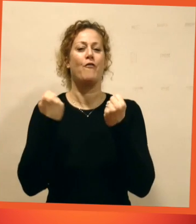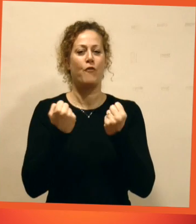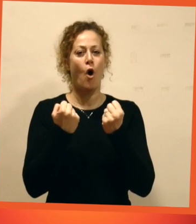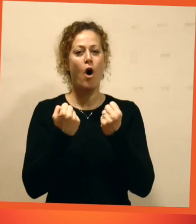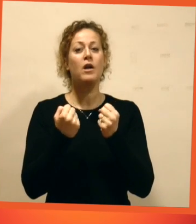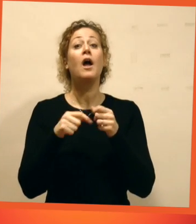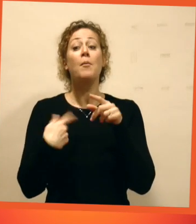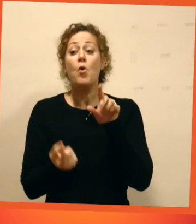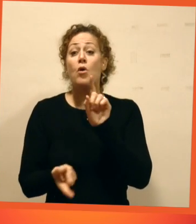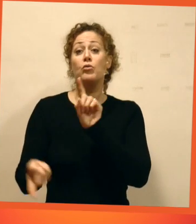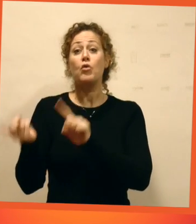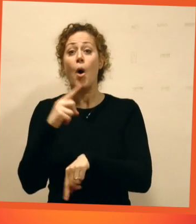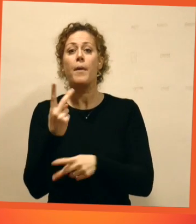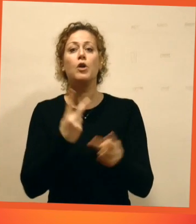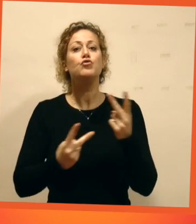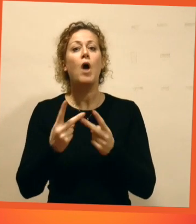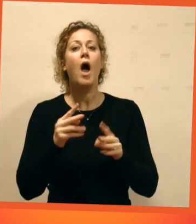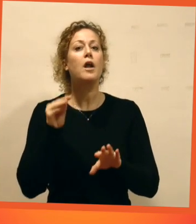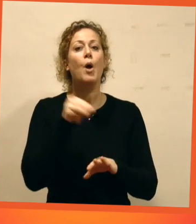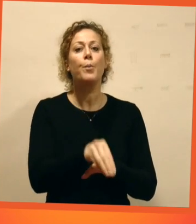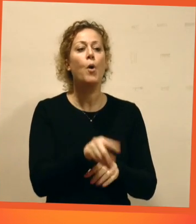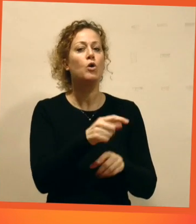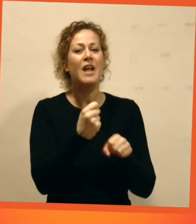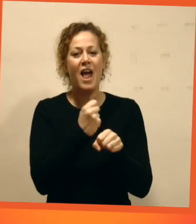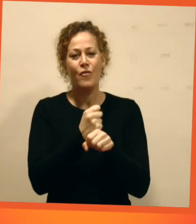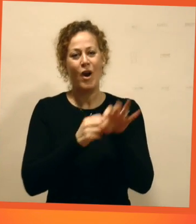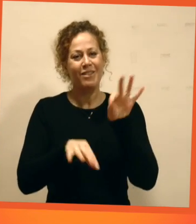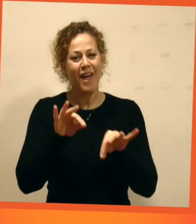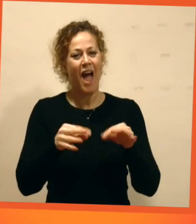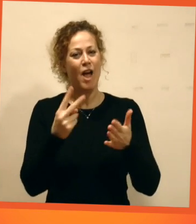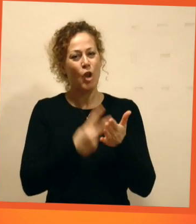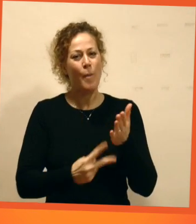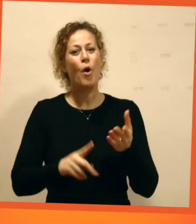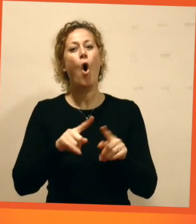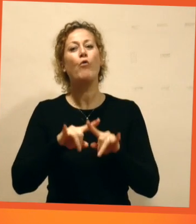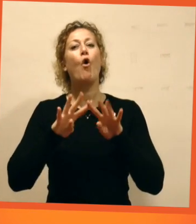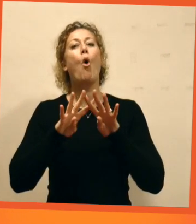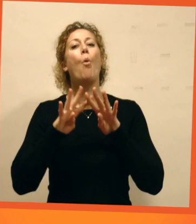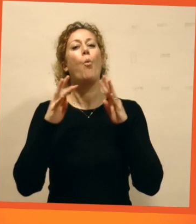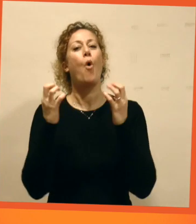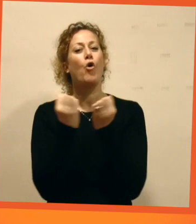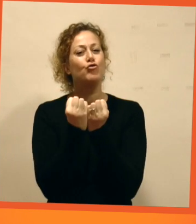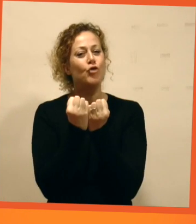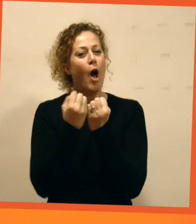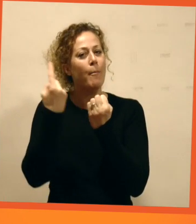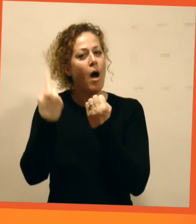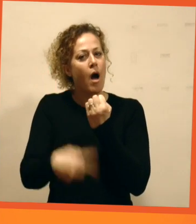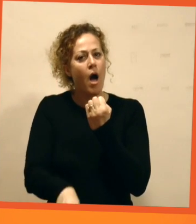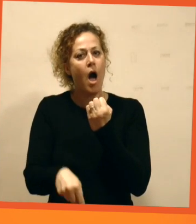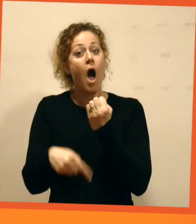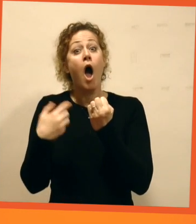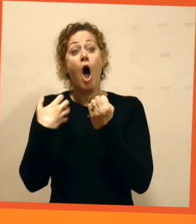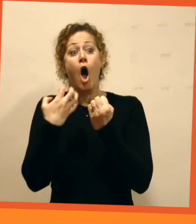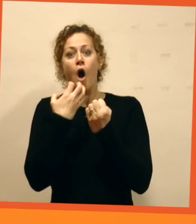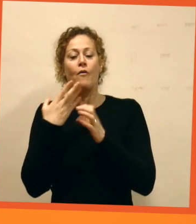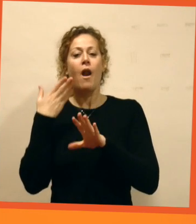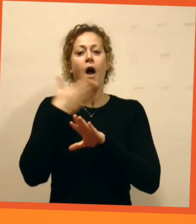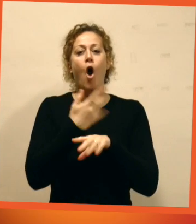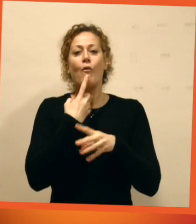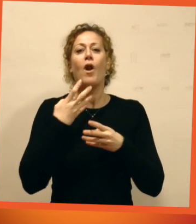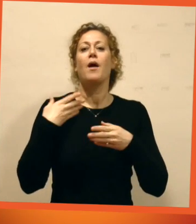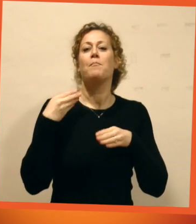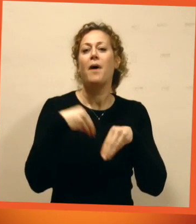a cercarci, dove eravamo noi in postazione a fare i laboratori, i workshop, per ringraziarci e per dire che effettivamente sono